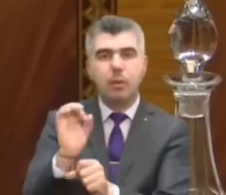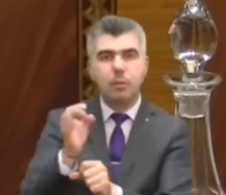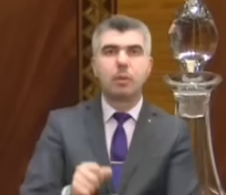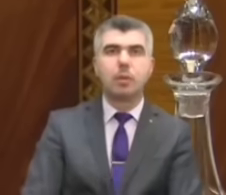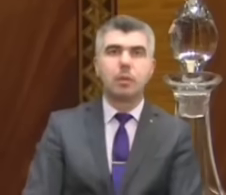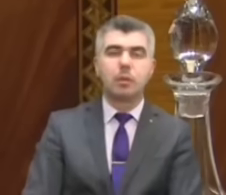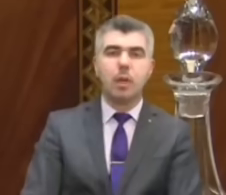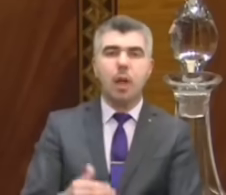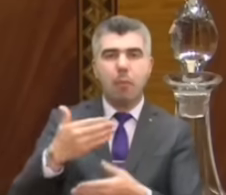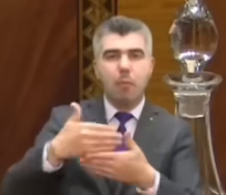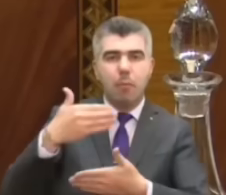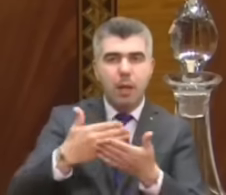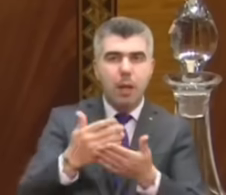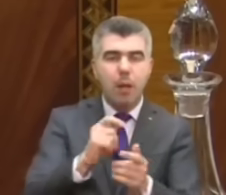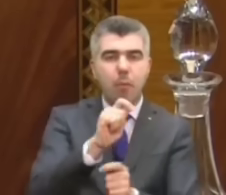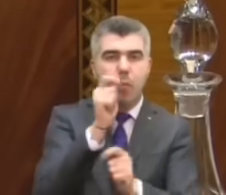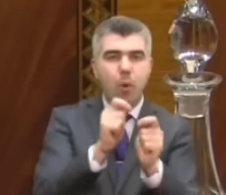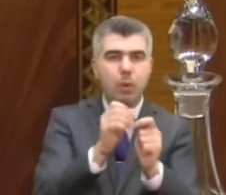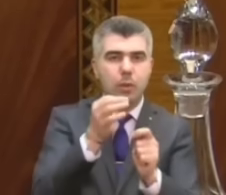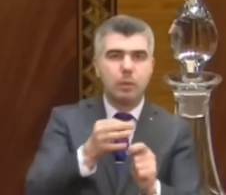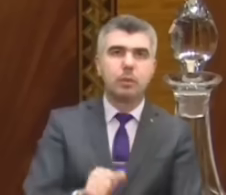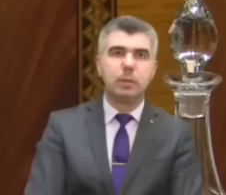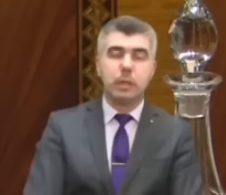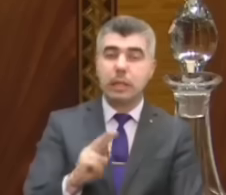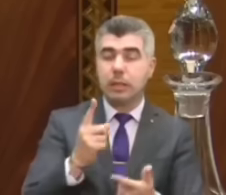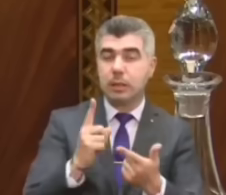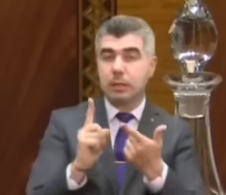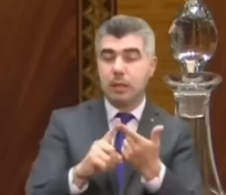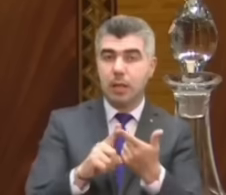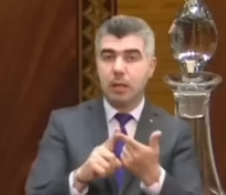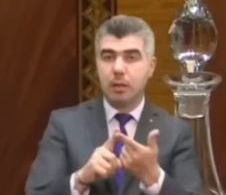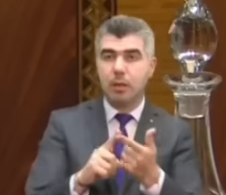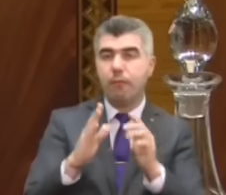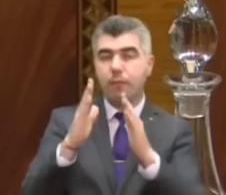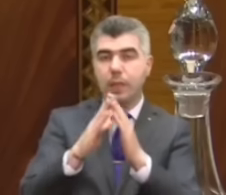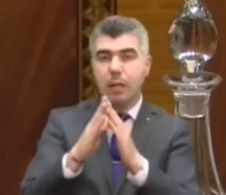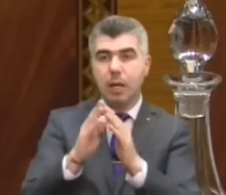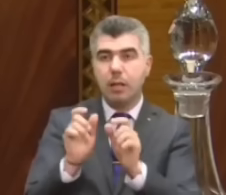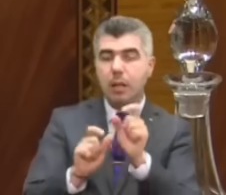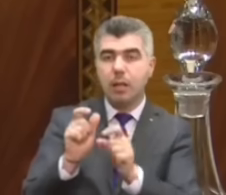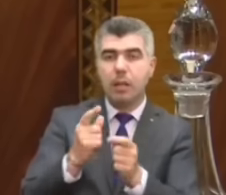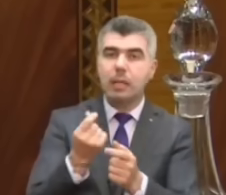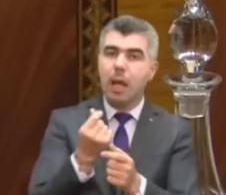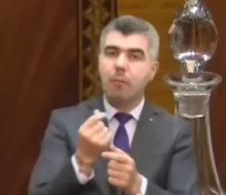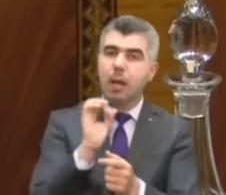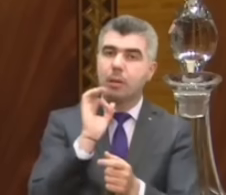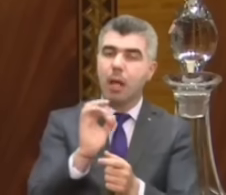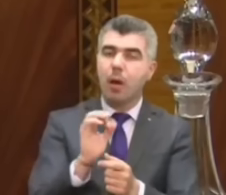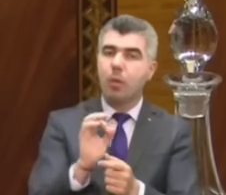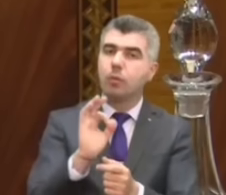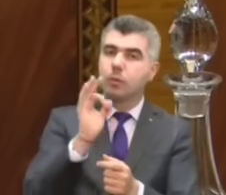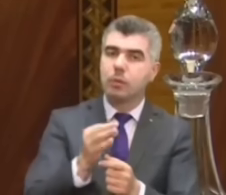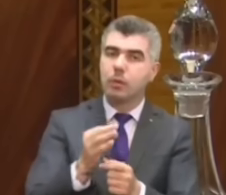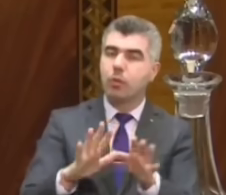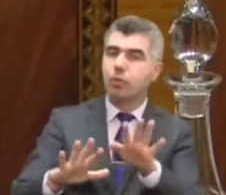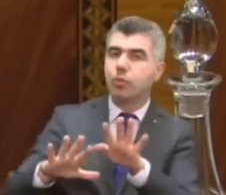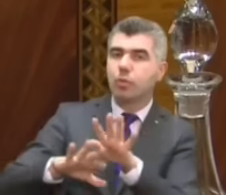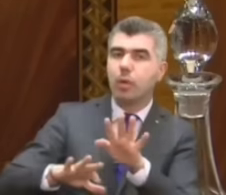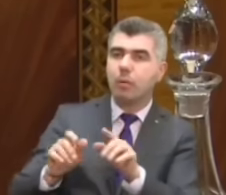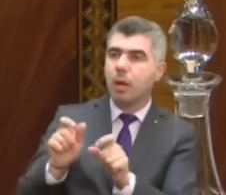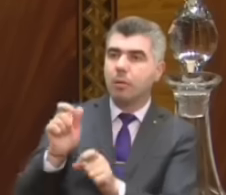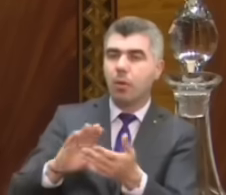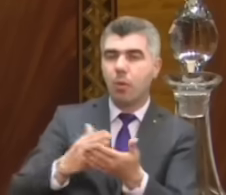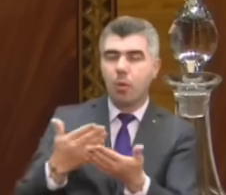البناء والهندسة والخدمات، ثانيا بتوفير السكن لائق بأسمنة معقولة لجميع الفئات الاجتماعية، ثالثا بتعزيز